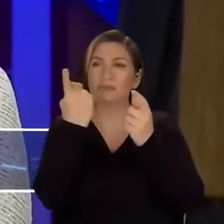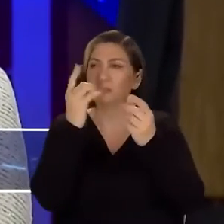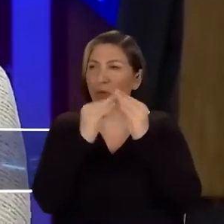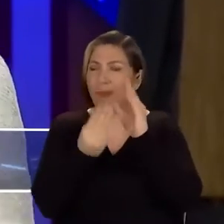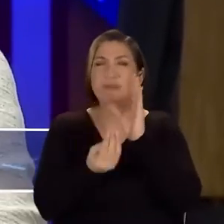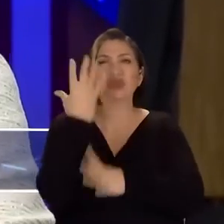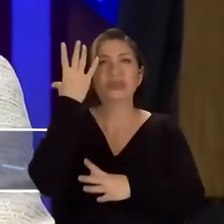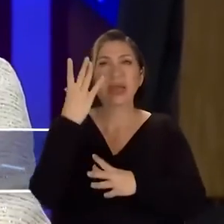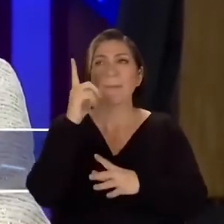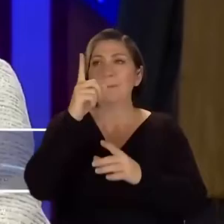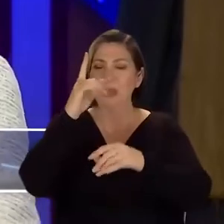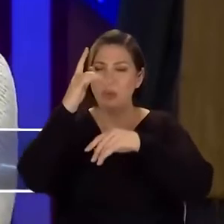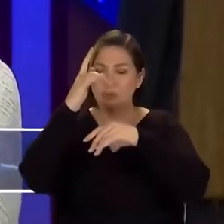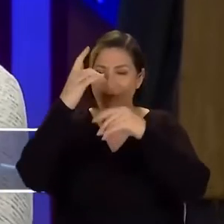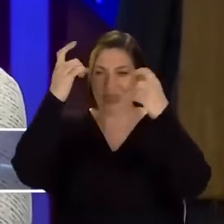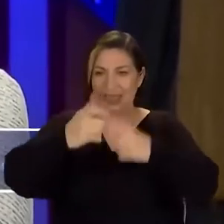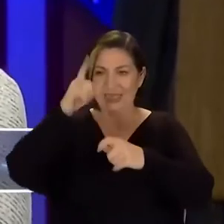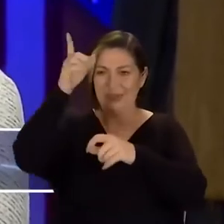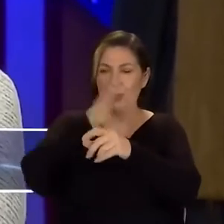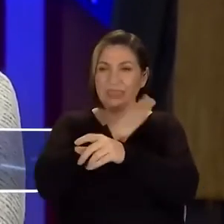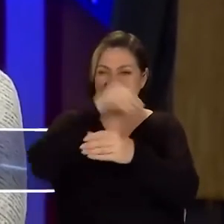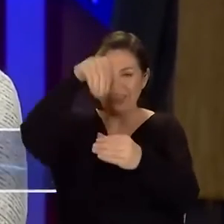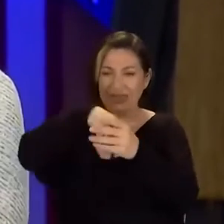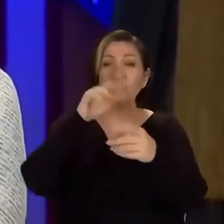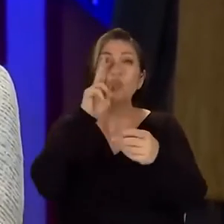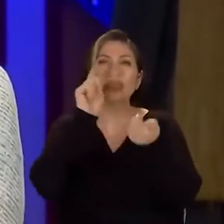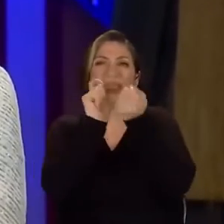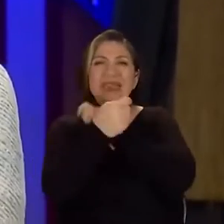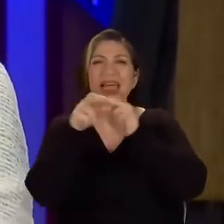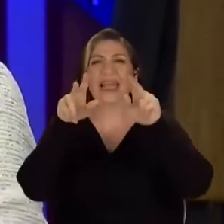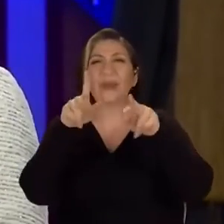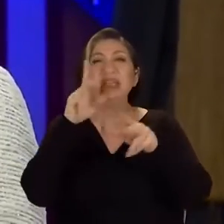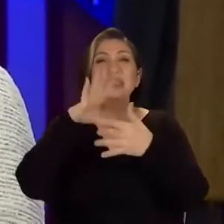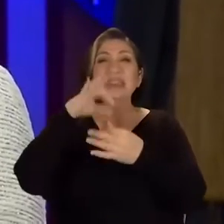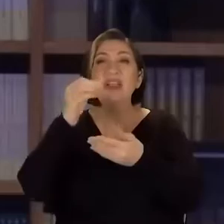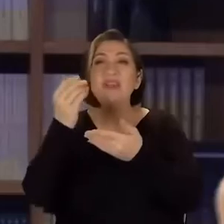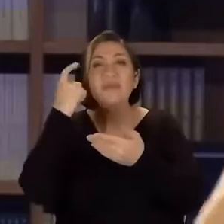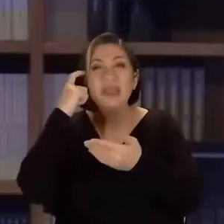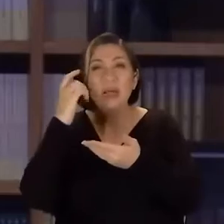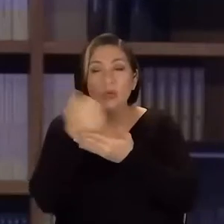bu dünya. Evet. Bir ülkenin seçim sonuçlarını değiştirecek kadar insanların verilerini